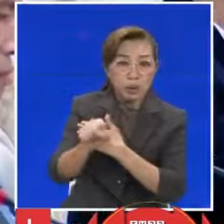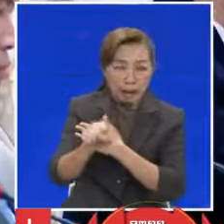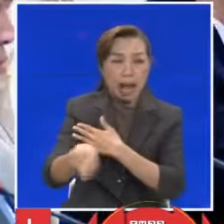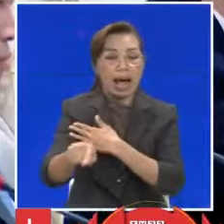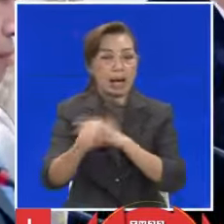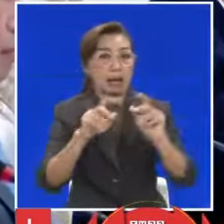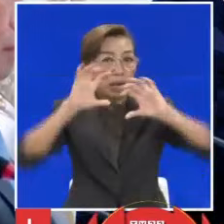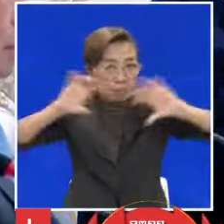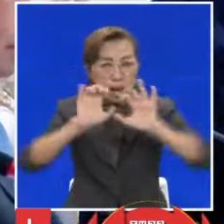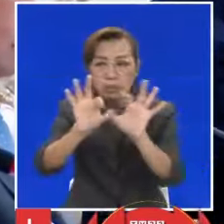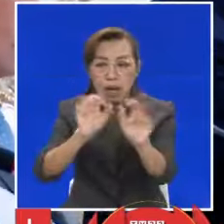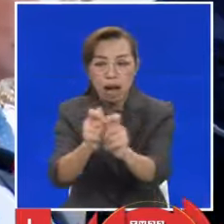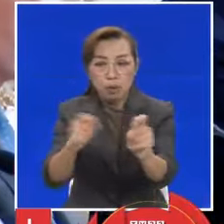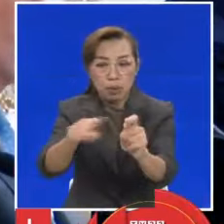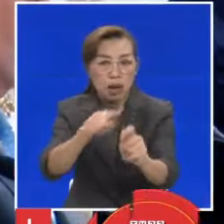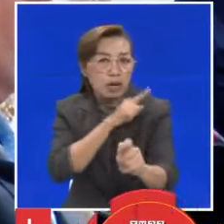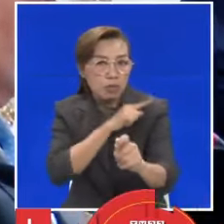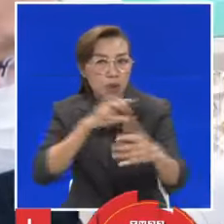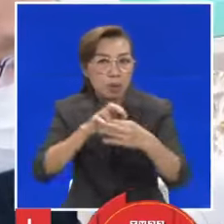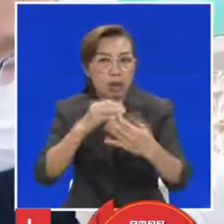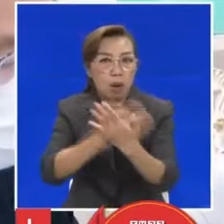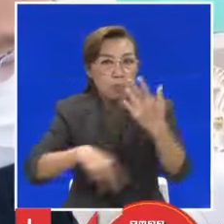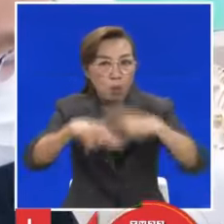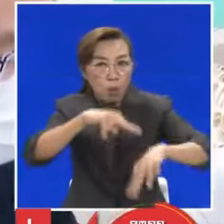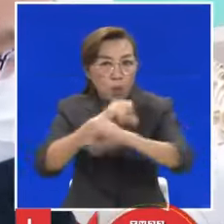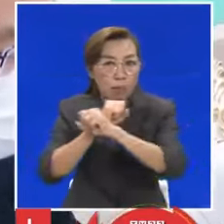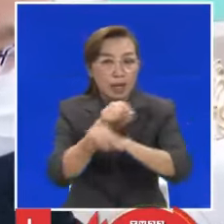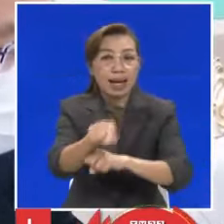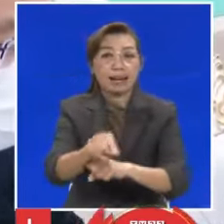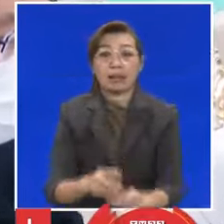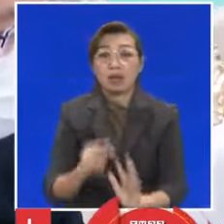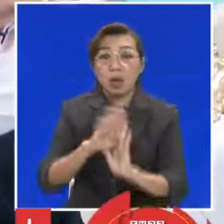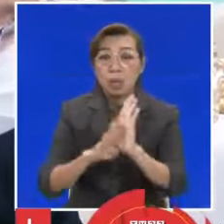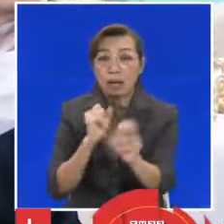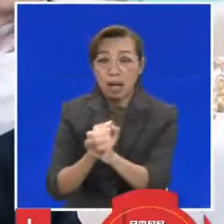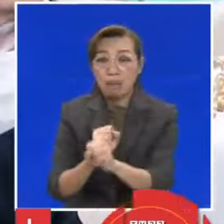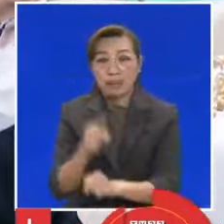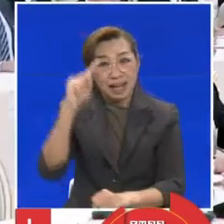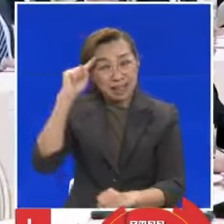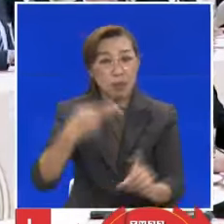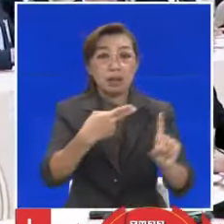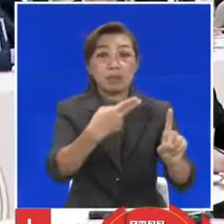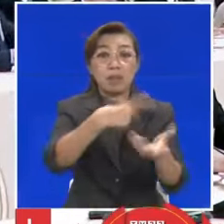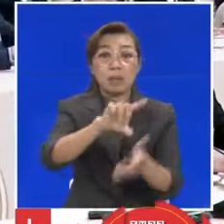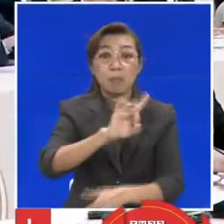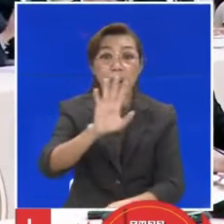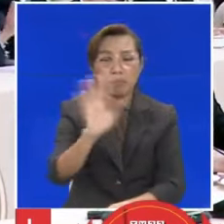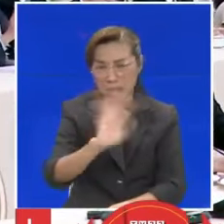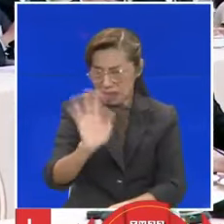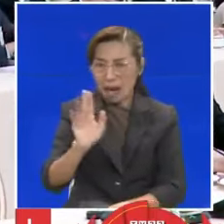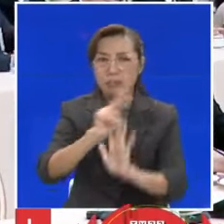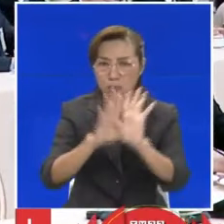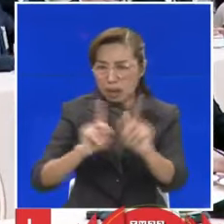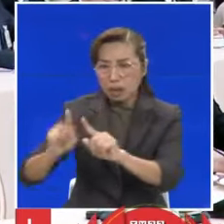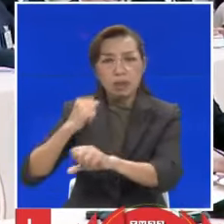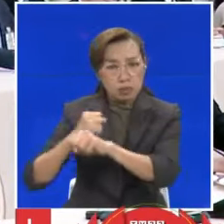กก็พยายามจะออกมาสื่อสารนะว่านโยบายที่ทำเนี่ยไม่ใช่จะรอคอยแต่ดิจิตอลวอลเล็ตเท่านั้นนะมีอีกหลายเรื่องที่เดินห